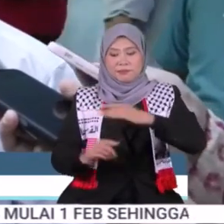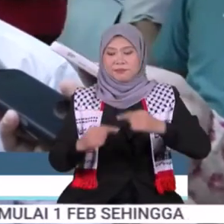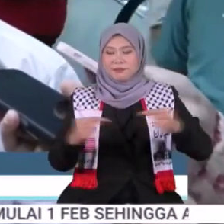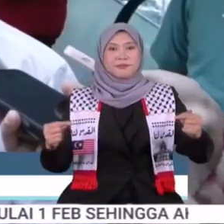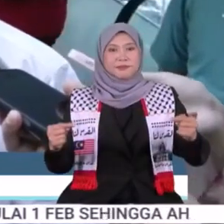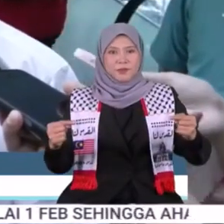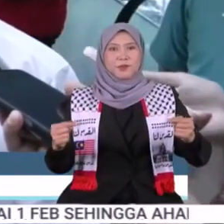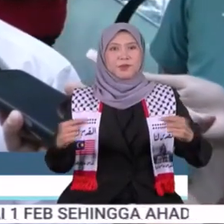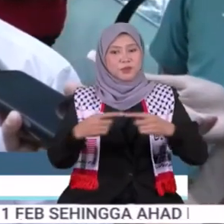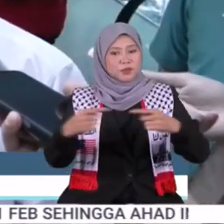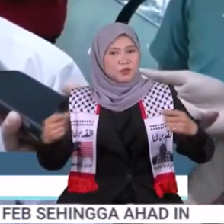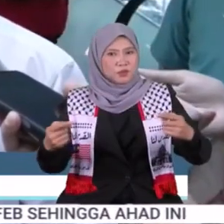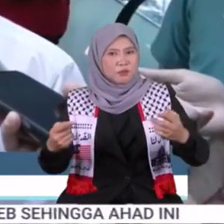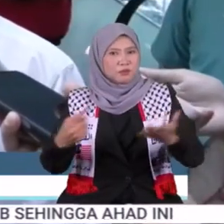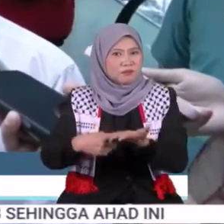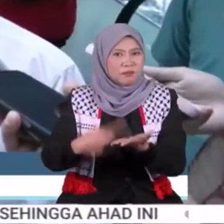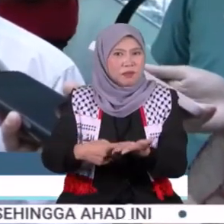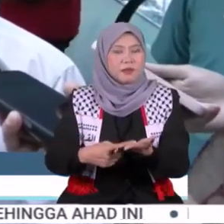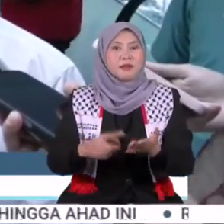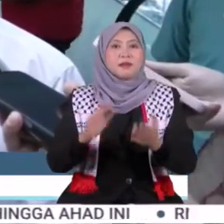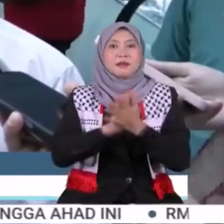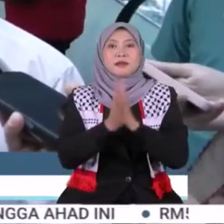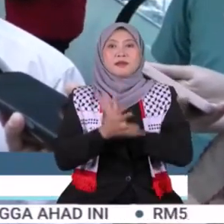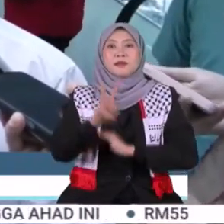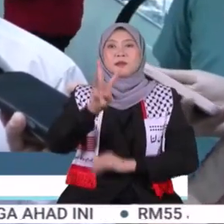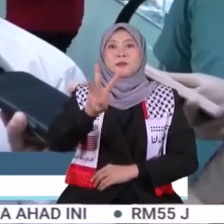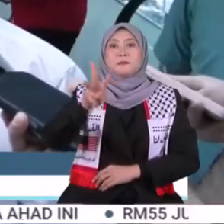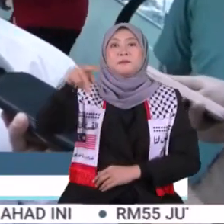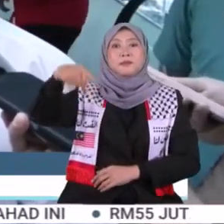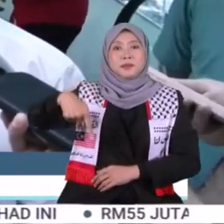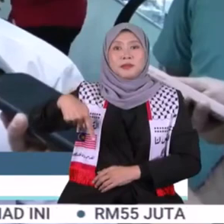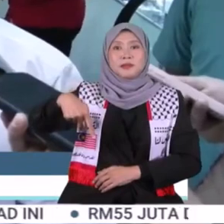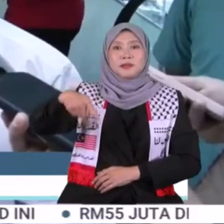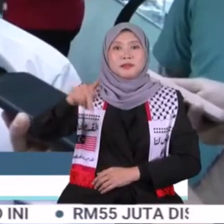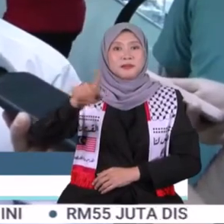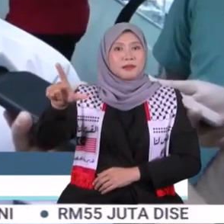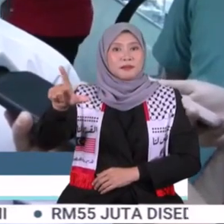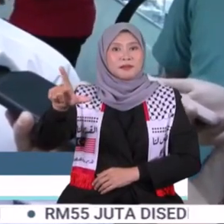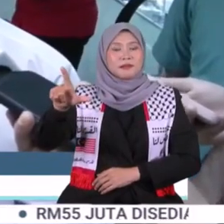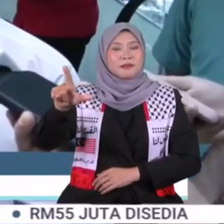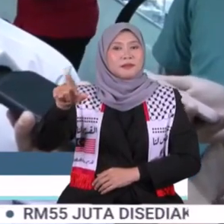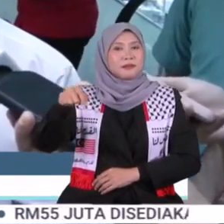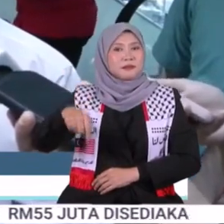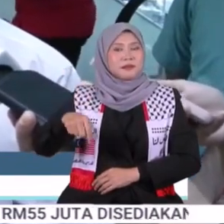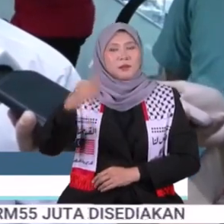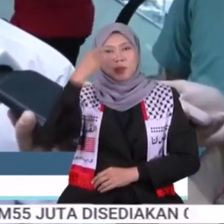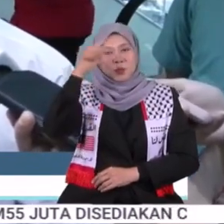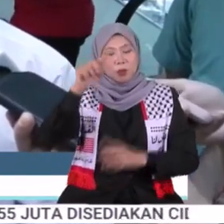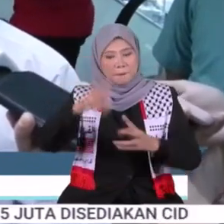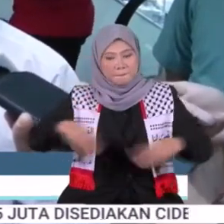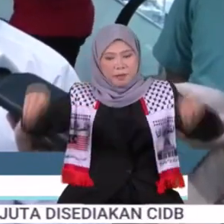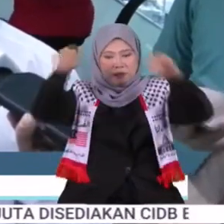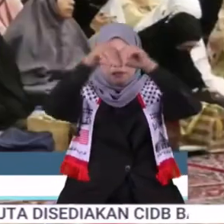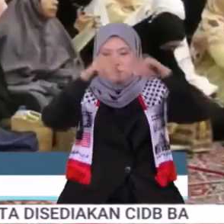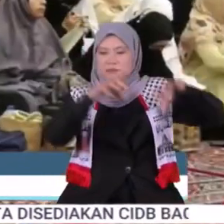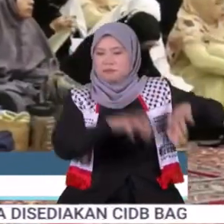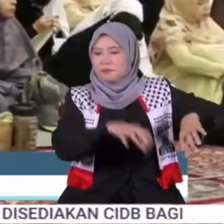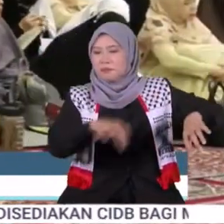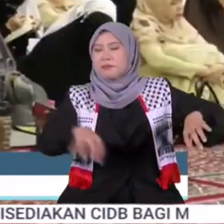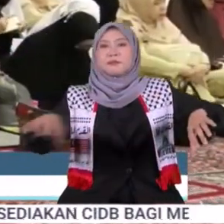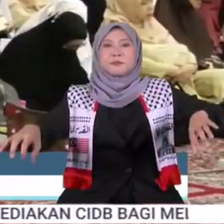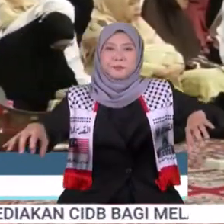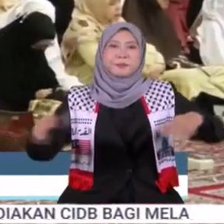kita menjadikan persekutuan sebagai benchmark kepada masjid-masjid di tempat lain, insyaAllah.